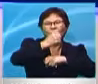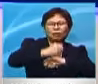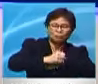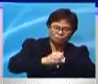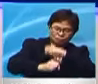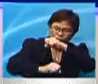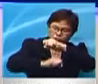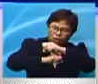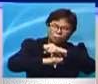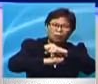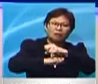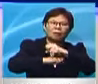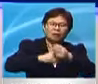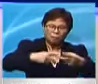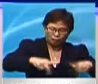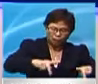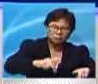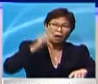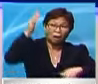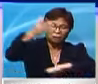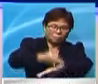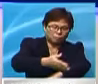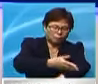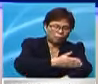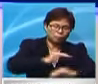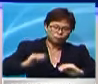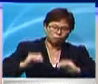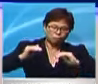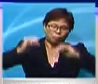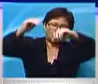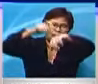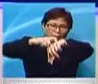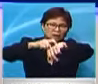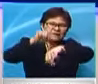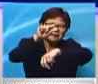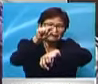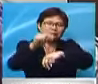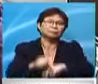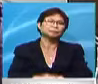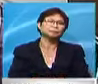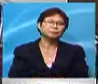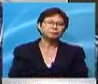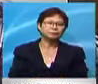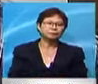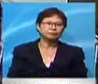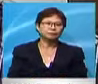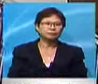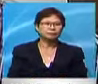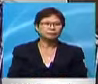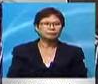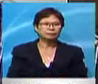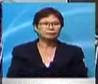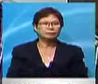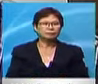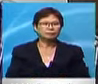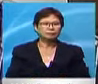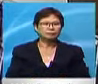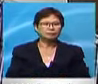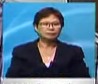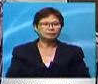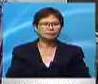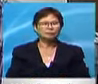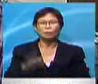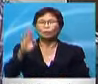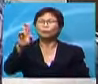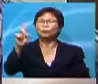berkenaan juga akan dinaik taraf dalam masa terdekat Cuba bantu memberikan